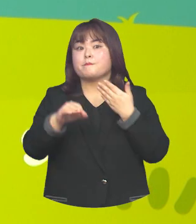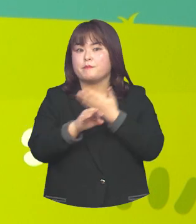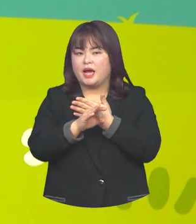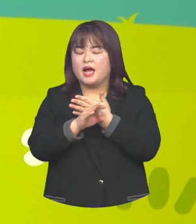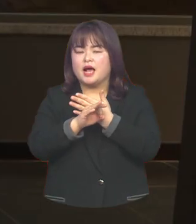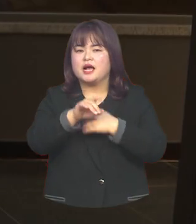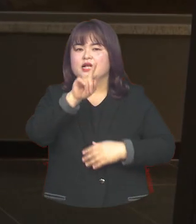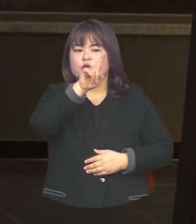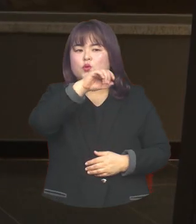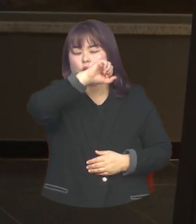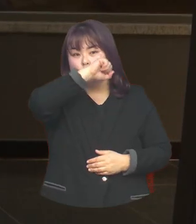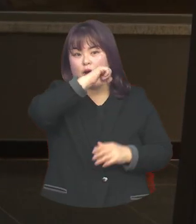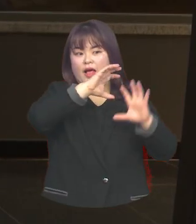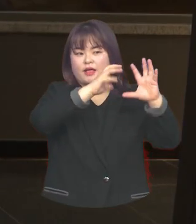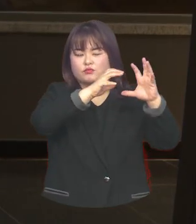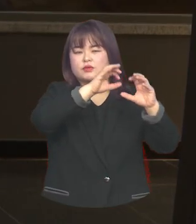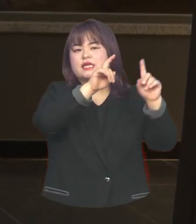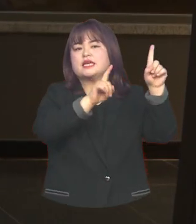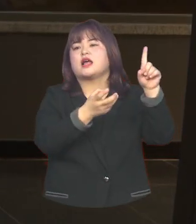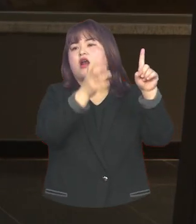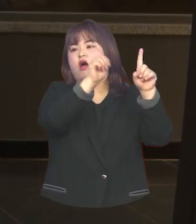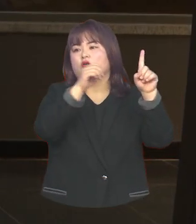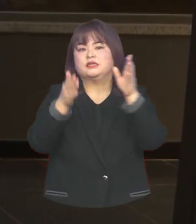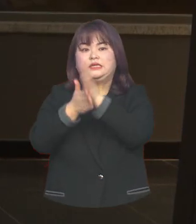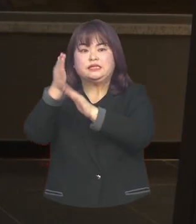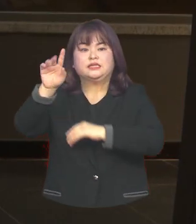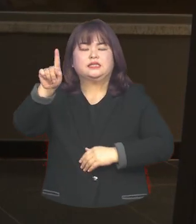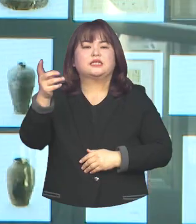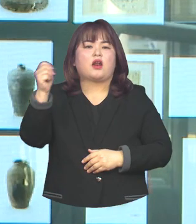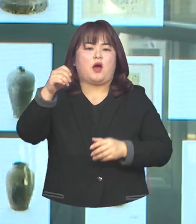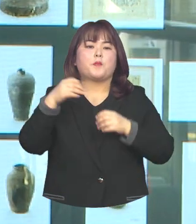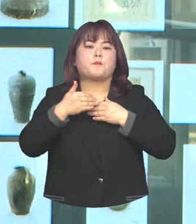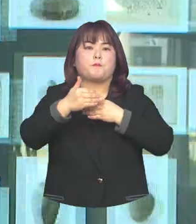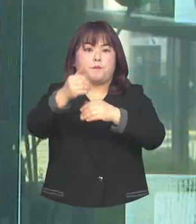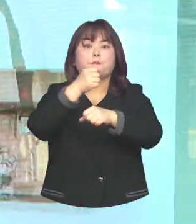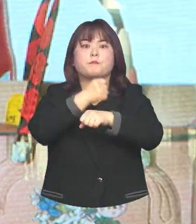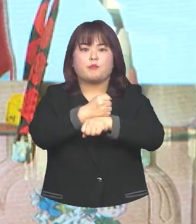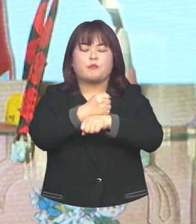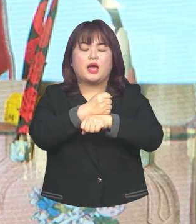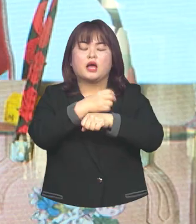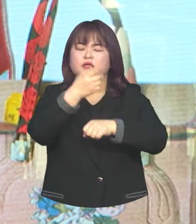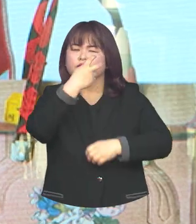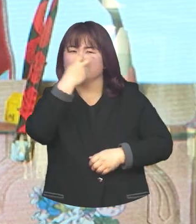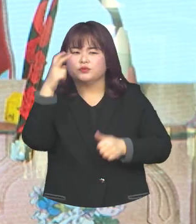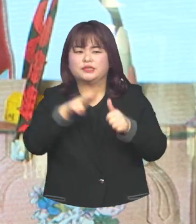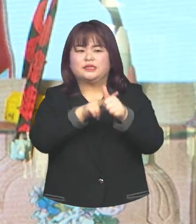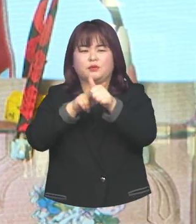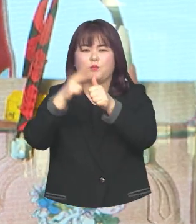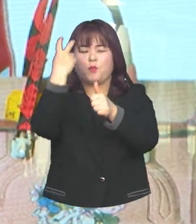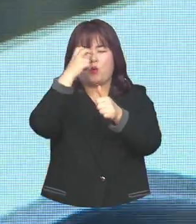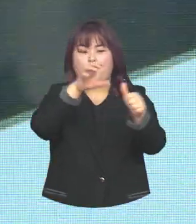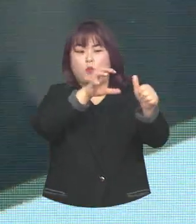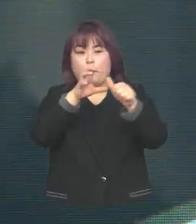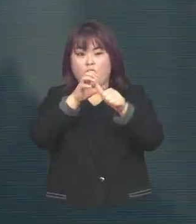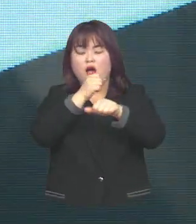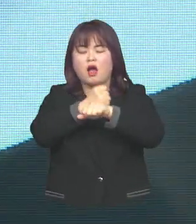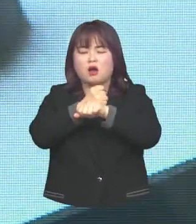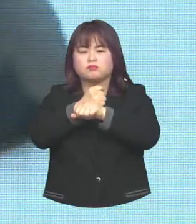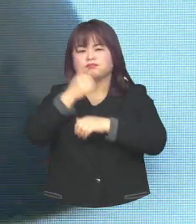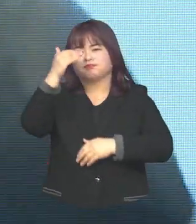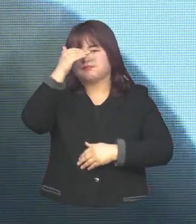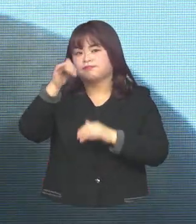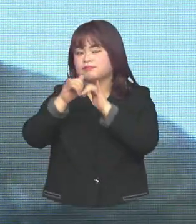사업에서 선정되면서 확보한 국비 1억 원과 시비 1억 원을 투입해 마련했으며 최신 정보통신 기술을